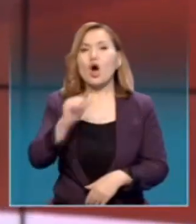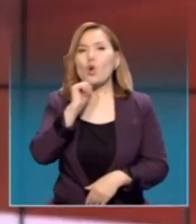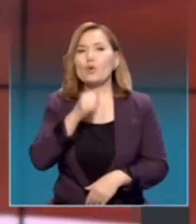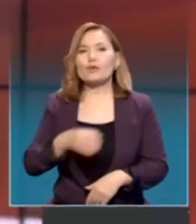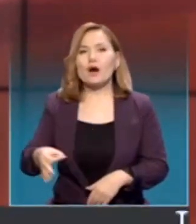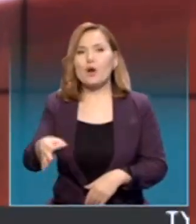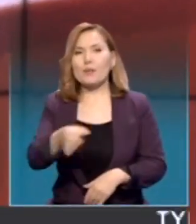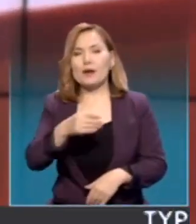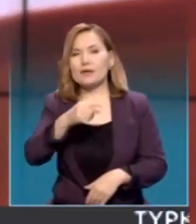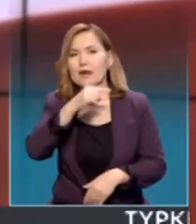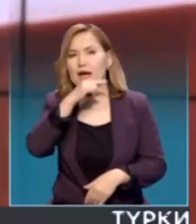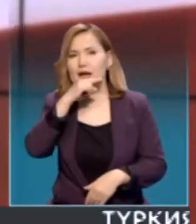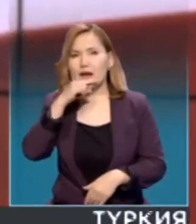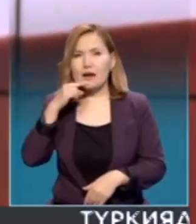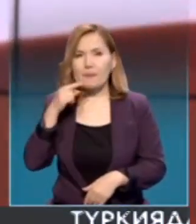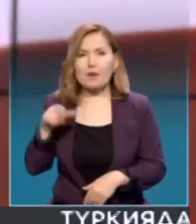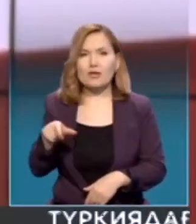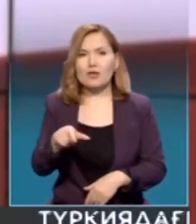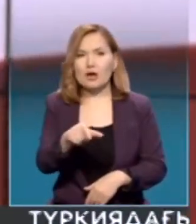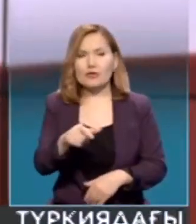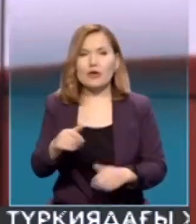Костаная область